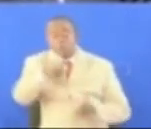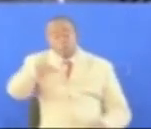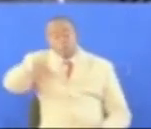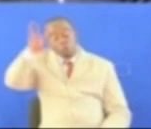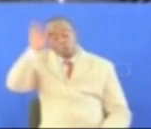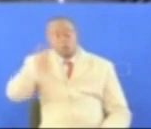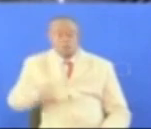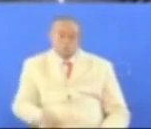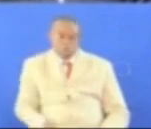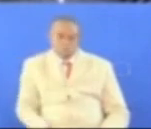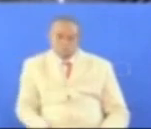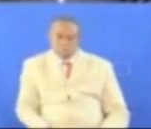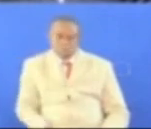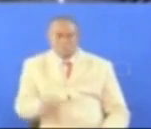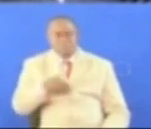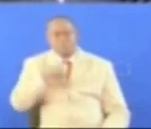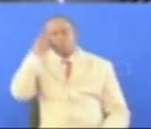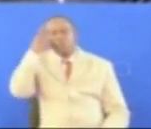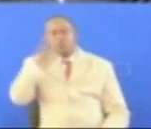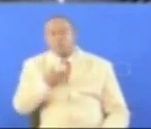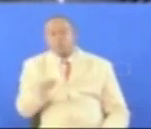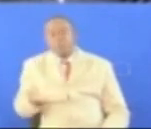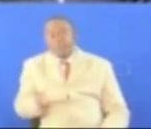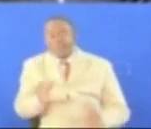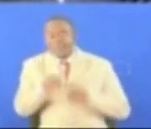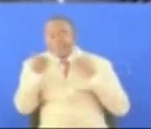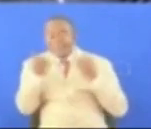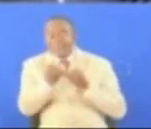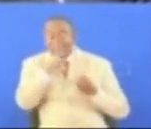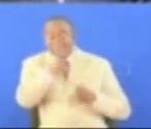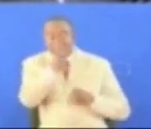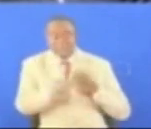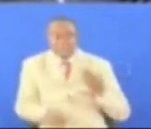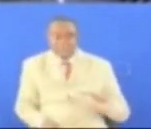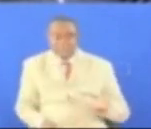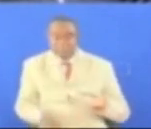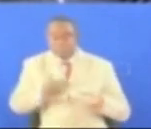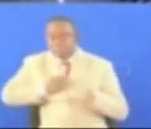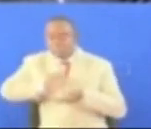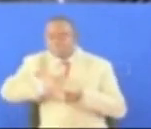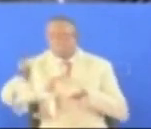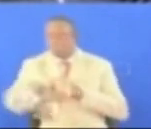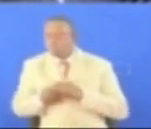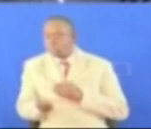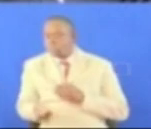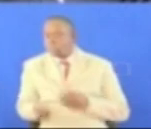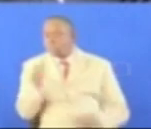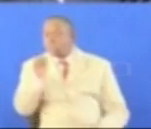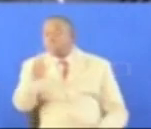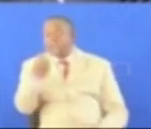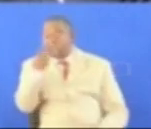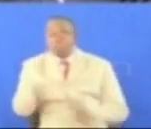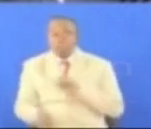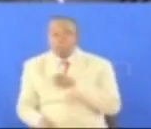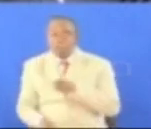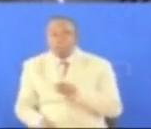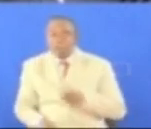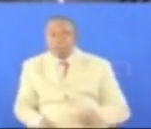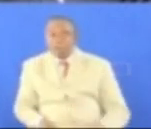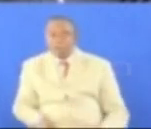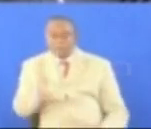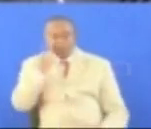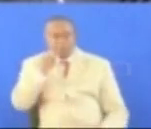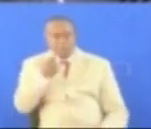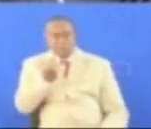Mimi nashindwa kuelewa NGO ndani ya nchi hii. Mimi nimerudi Iringa, nimekutana na hiyo vijana, wanaambia kuna